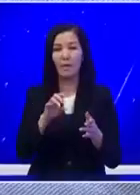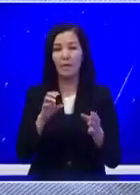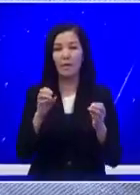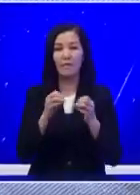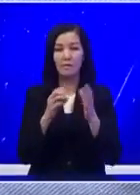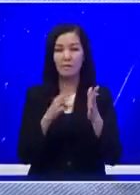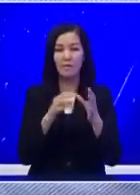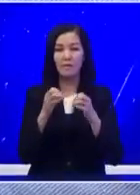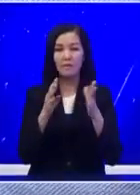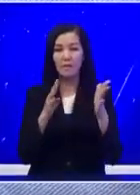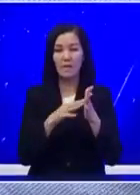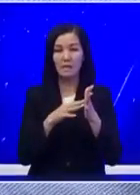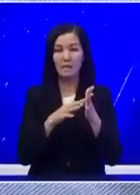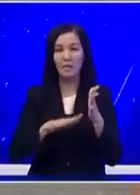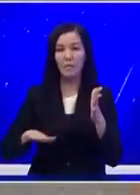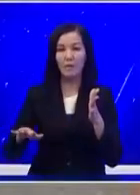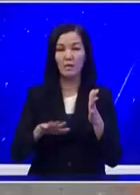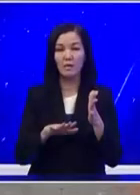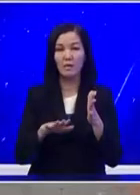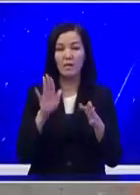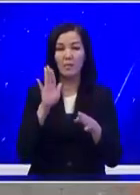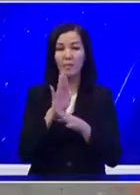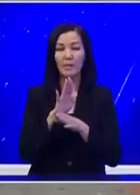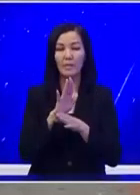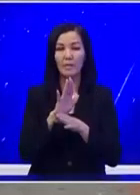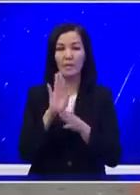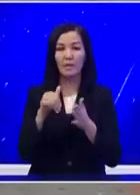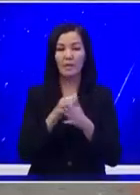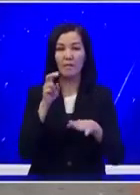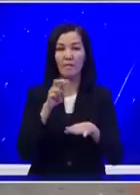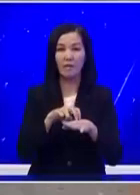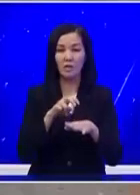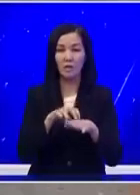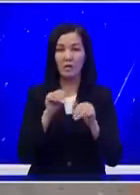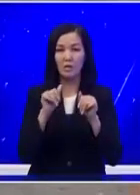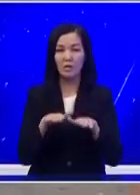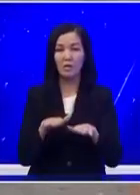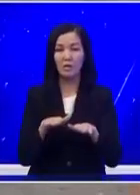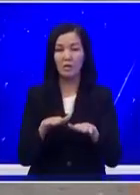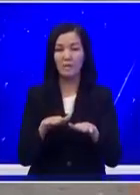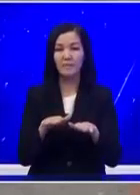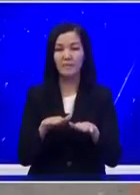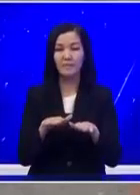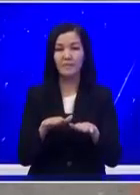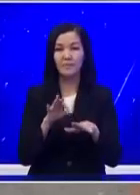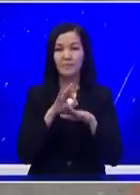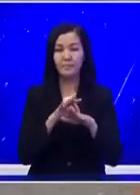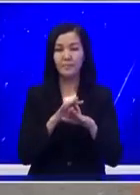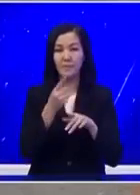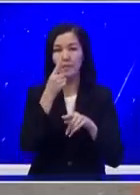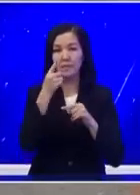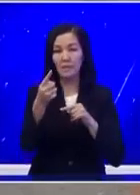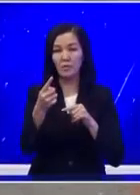19 пусковые комплексы. Согласно постановлению главного санитарного врача, переведены на